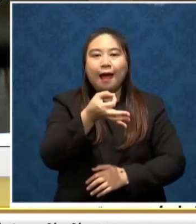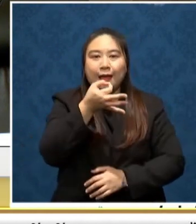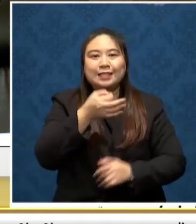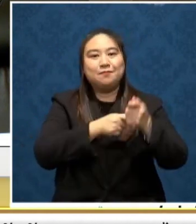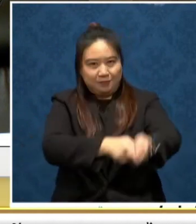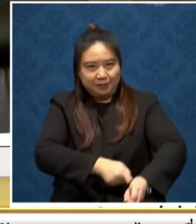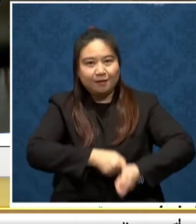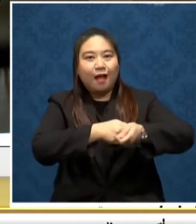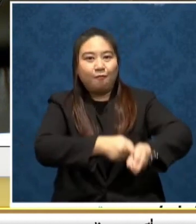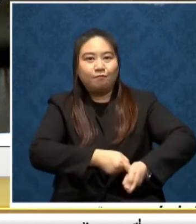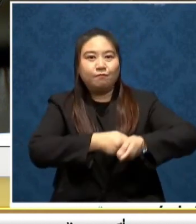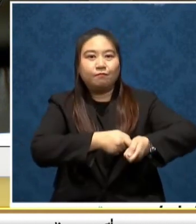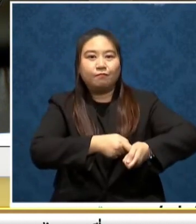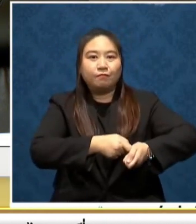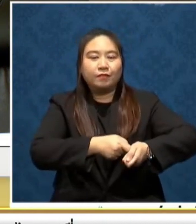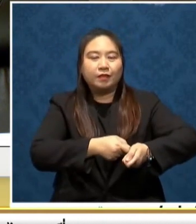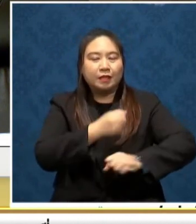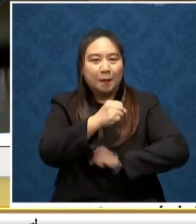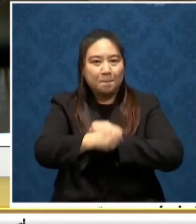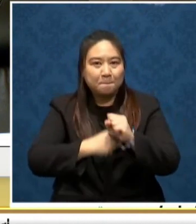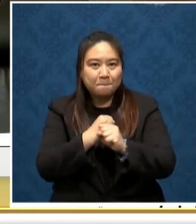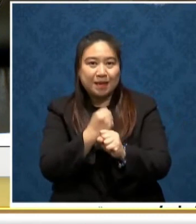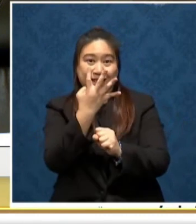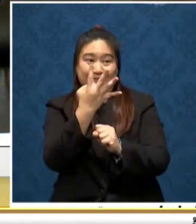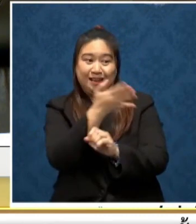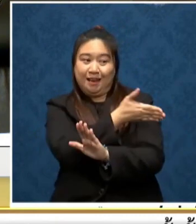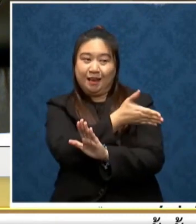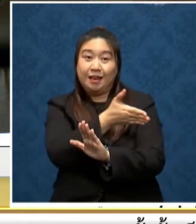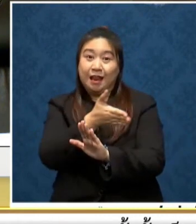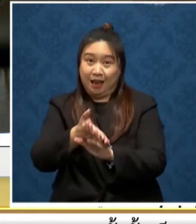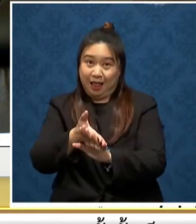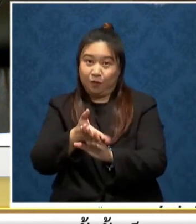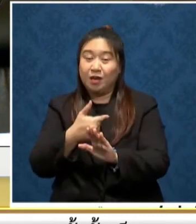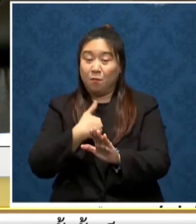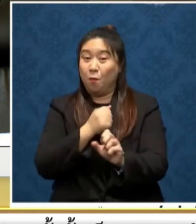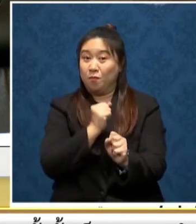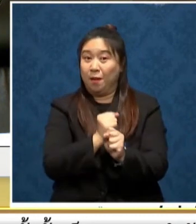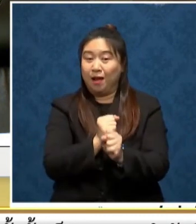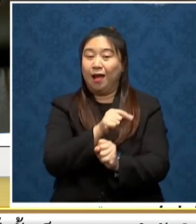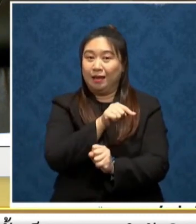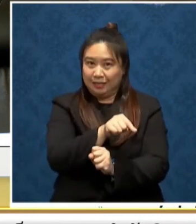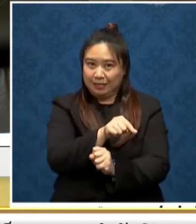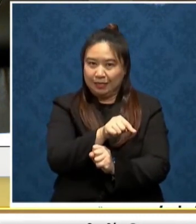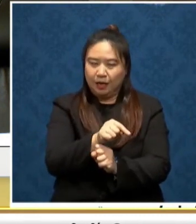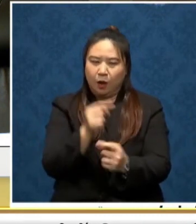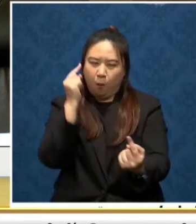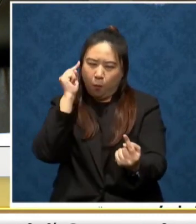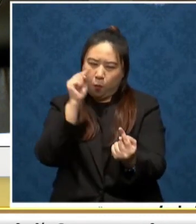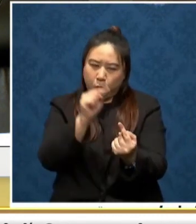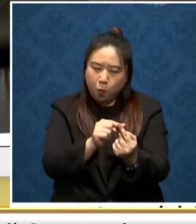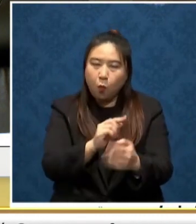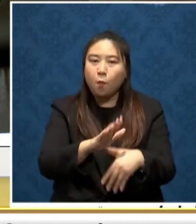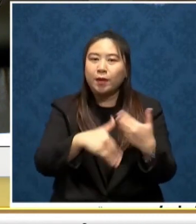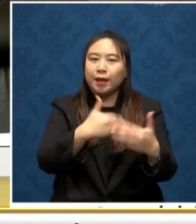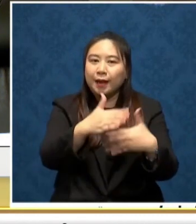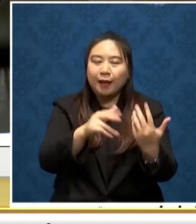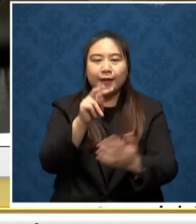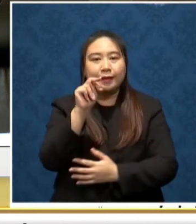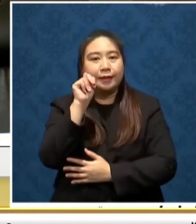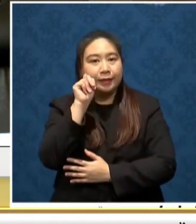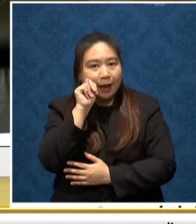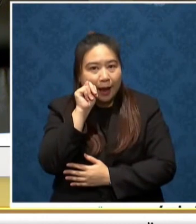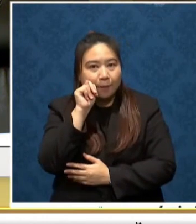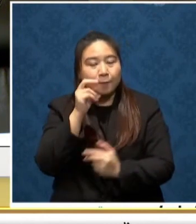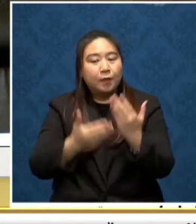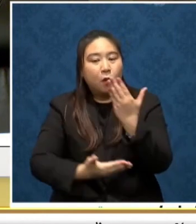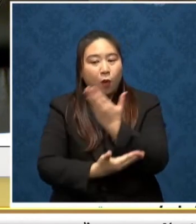เป็นหลักอยู่แล้วนะครับซึ่ง4ปีที่ผ่านมาที่ผมทำหน้าที่นะครับก็ได้มุ่งเน้นเรื่องของการพัฒนาแหล่งน้ำและได้มีโอกาสได้พ